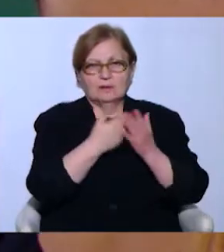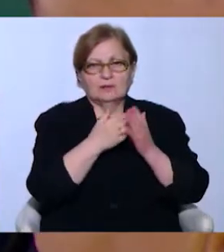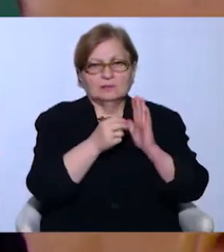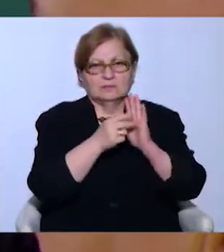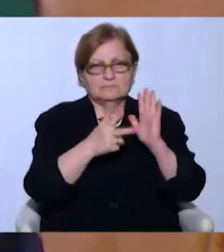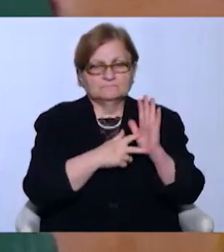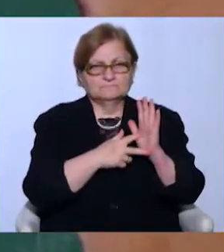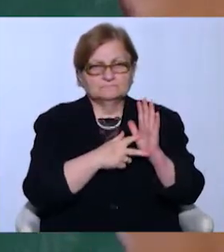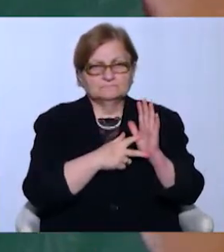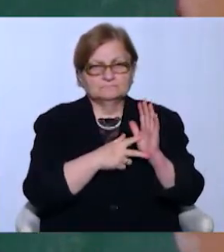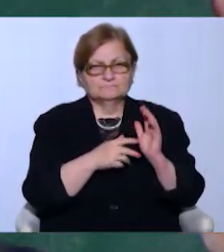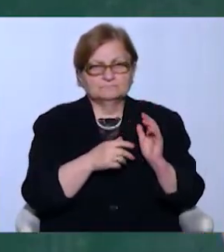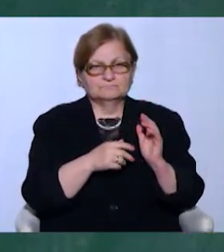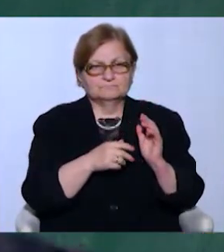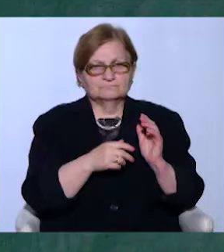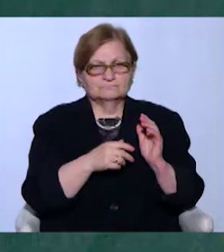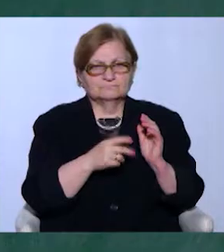18-ის და